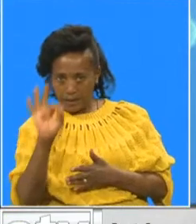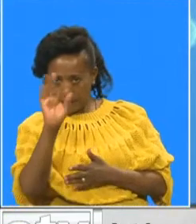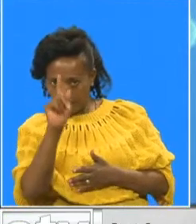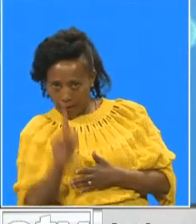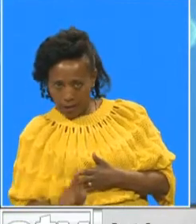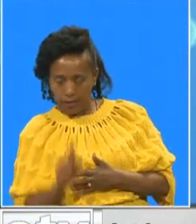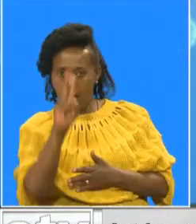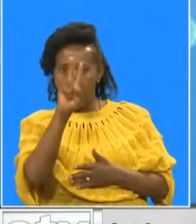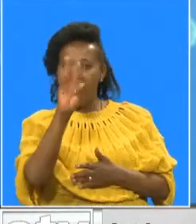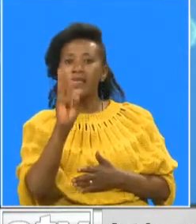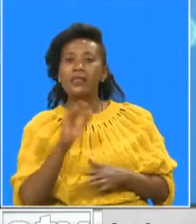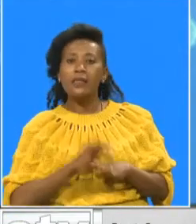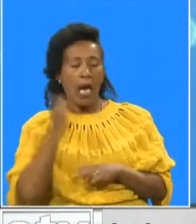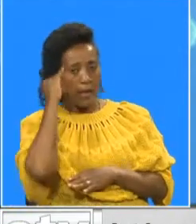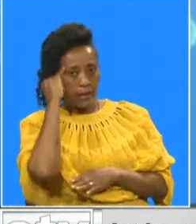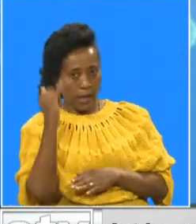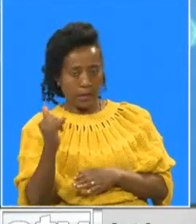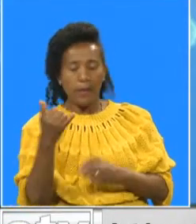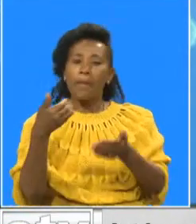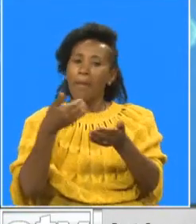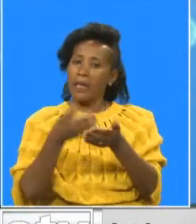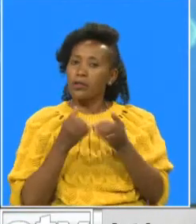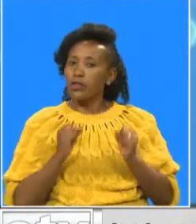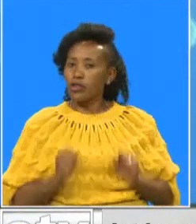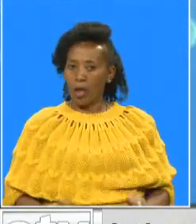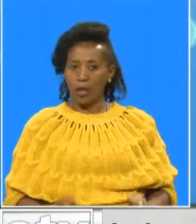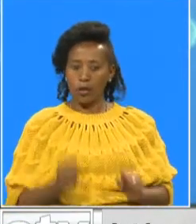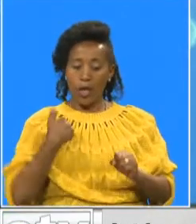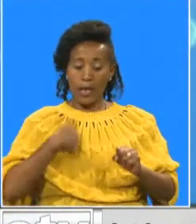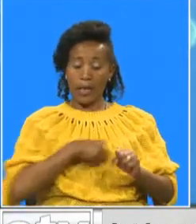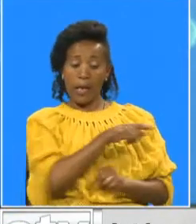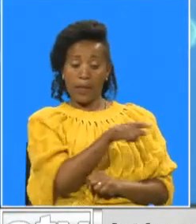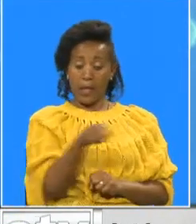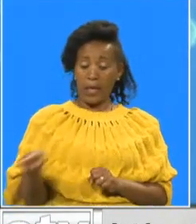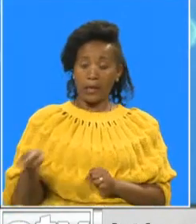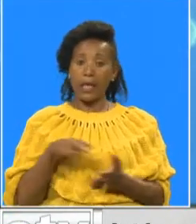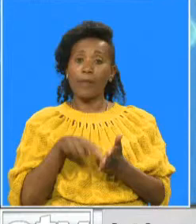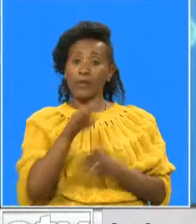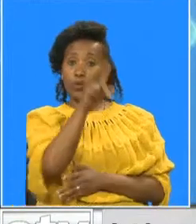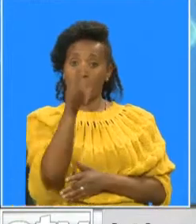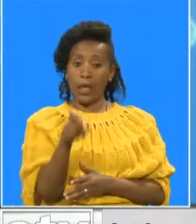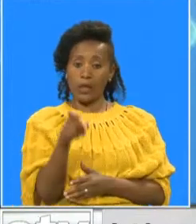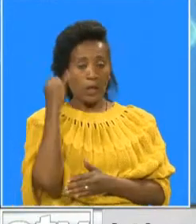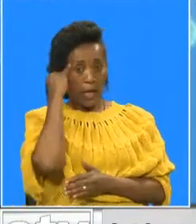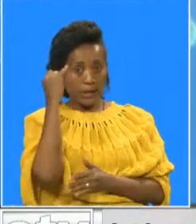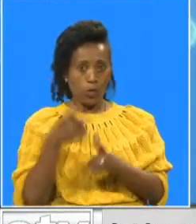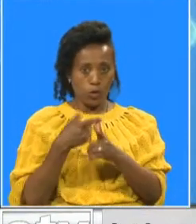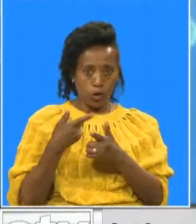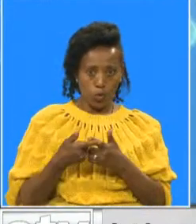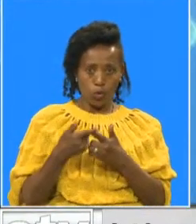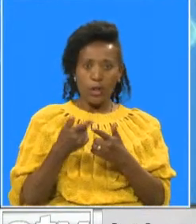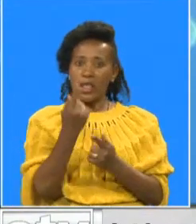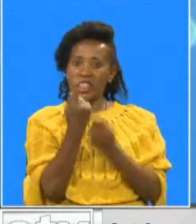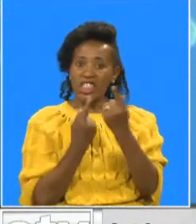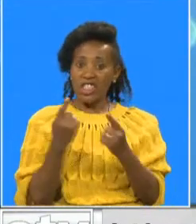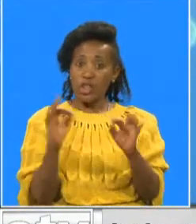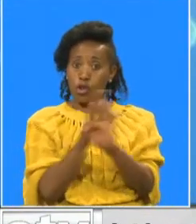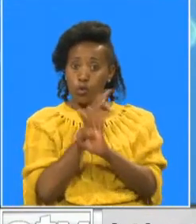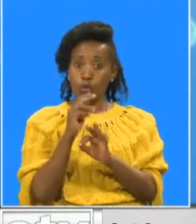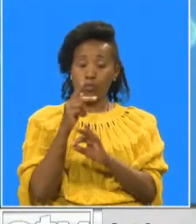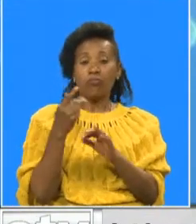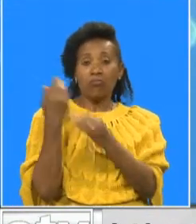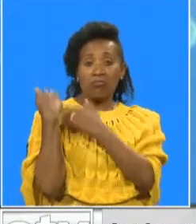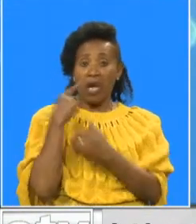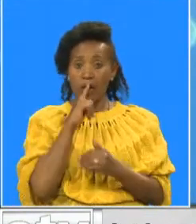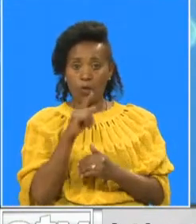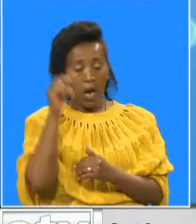በ0115549 26 ላይ አስተያየቶቻችሁን ማድረስ ትችላላችሁ። ከኛም ከናንተም ለሚነሱ ጥያቄዎችና ሐሳቦች ደግሞ የንግድና ኢንዱስትሪ ሚኒስትር ዴታው